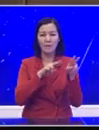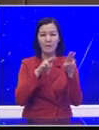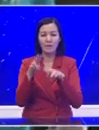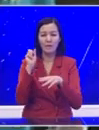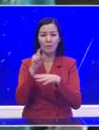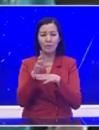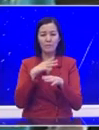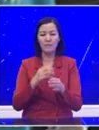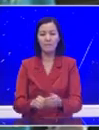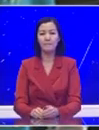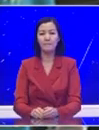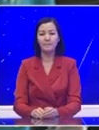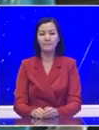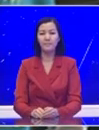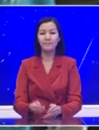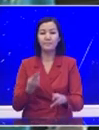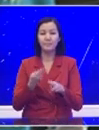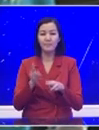айтты. Жастарымыз әсіресе